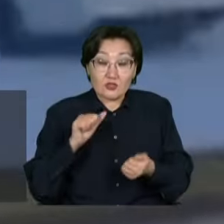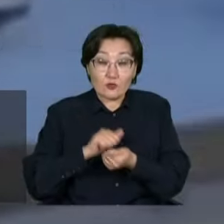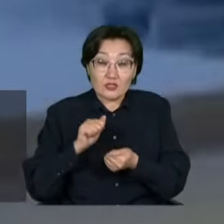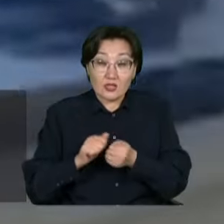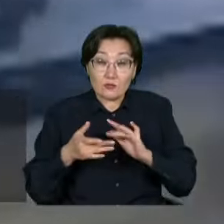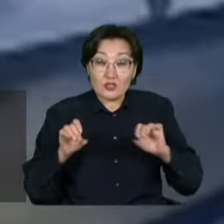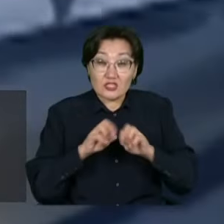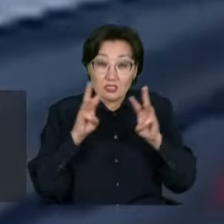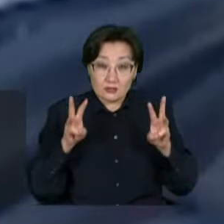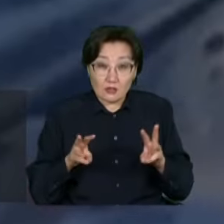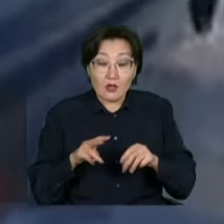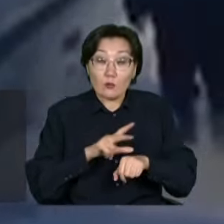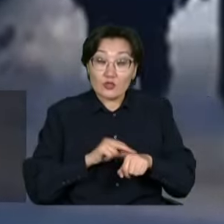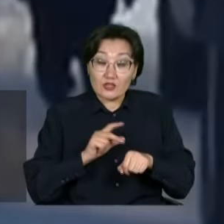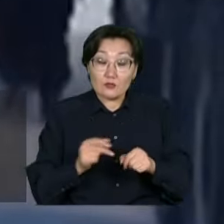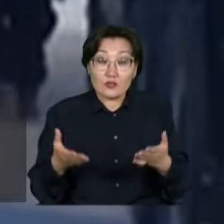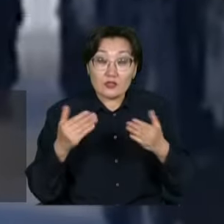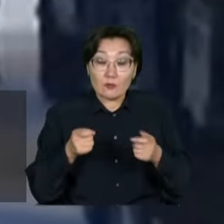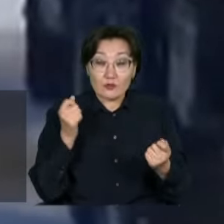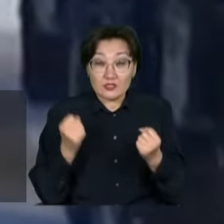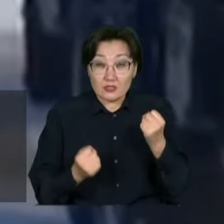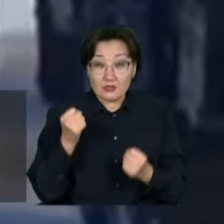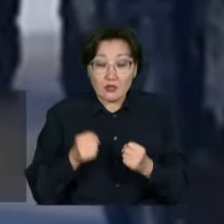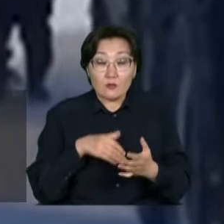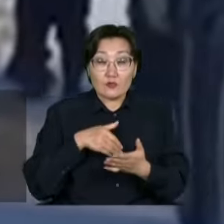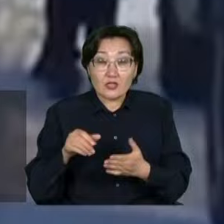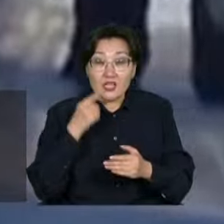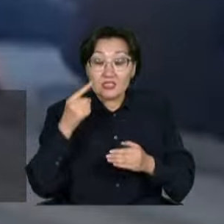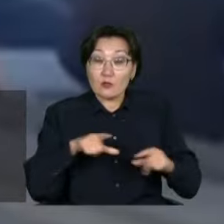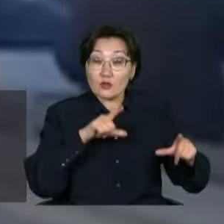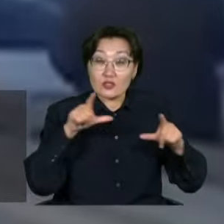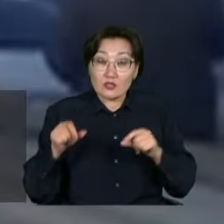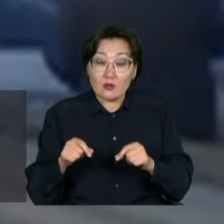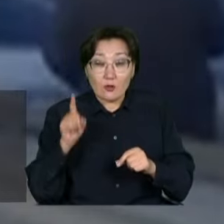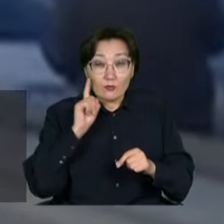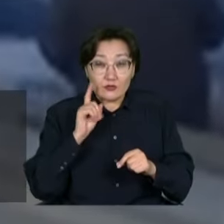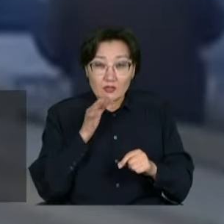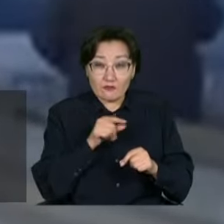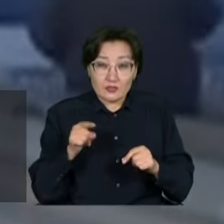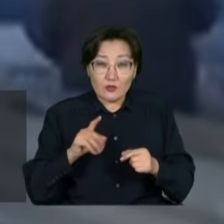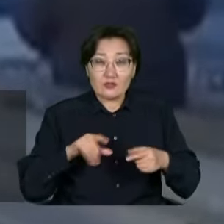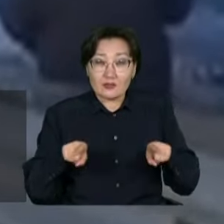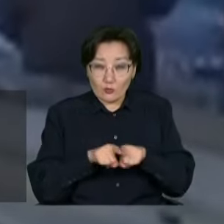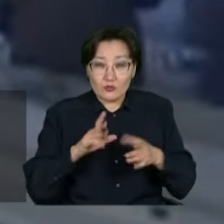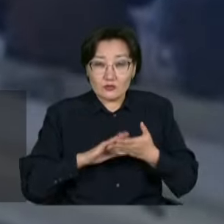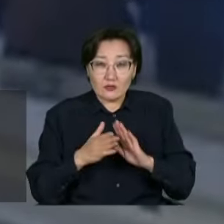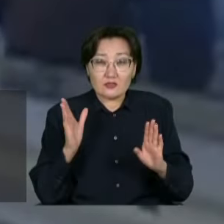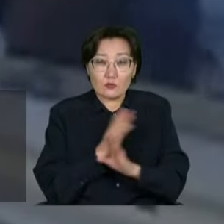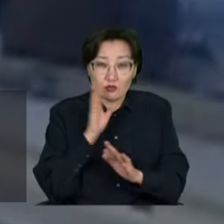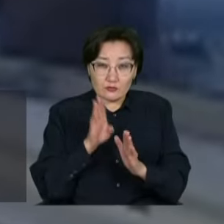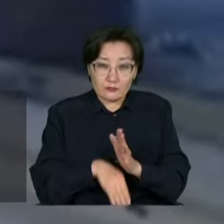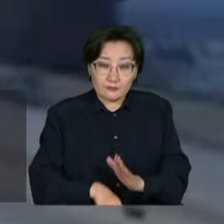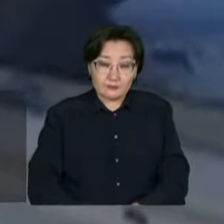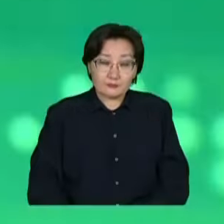в соцсетях. В полиции призвали водителей воздержаться от дальних поездок на время непогоды в регионе.